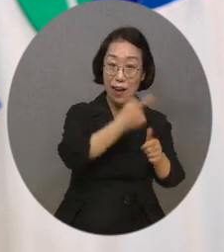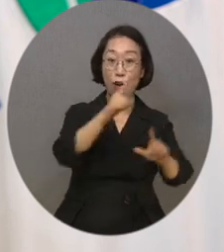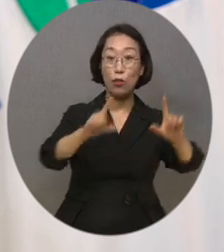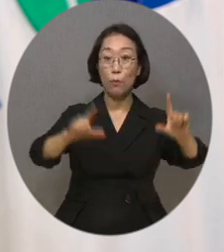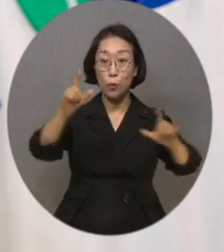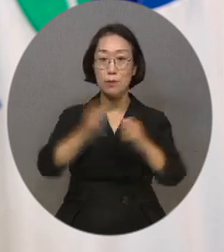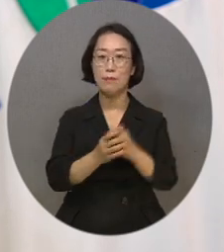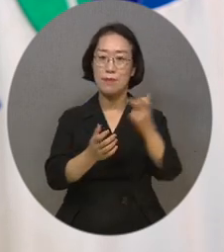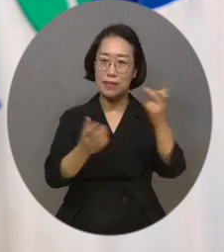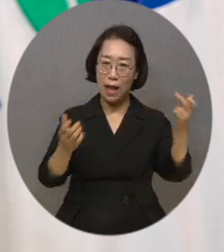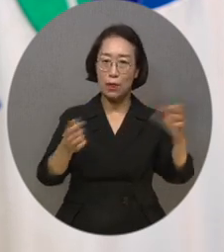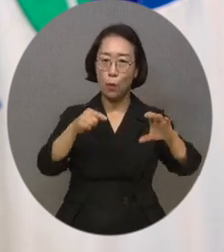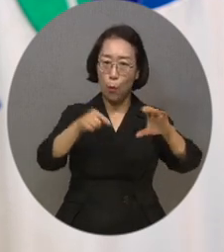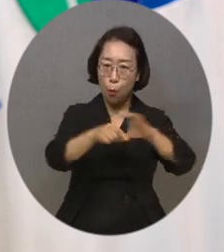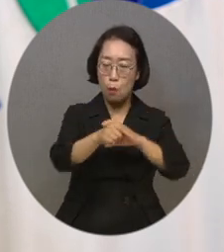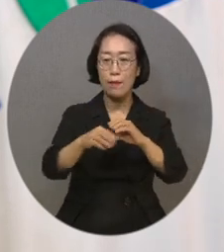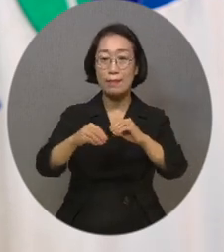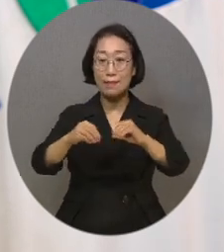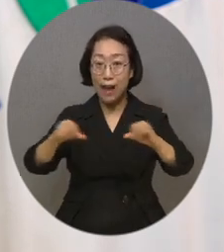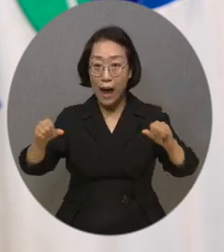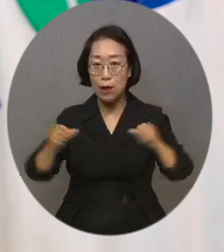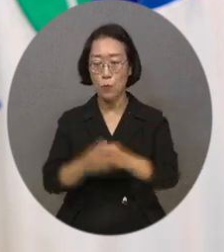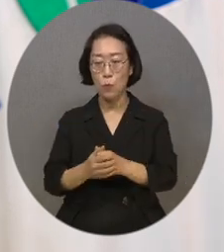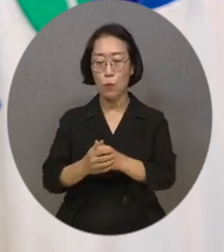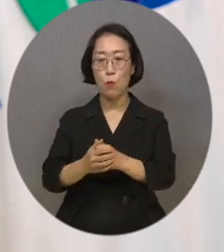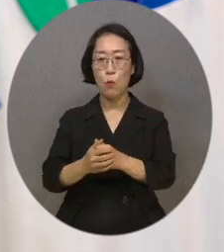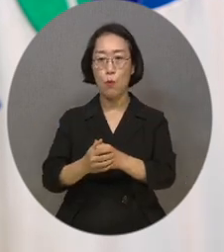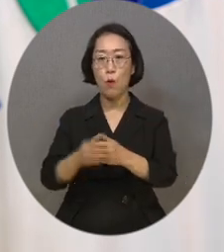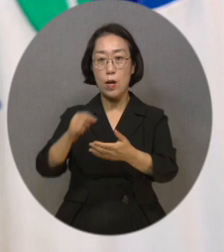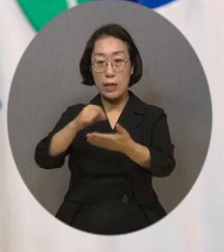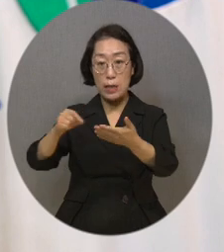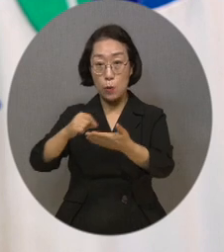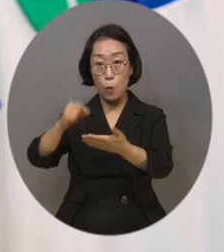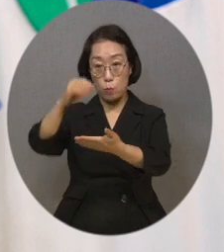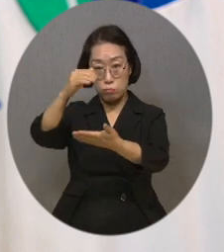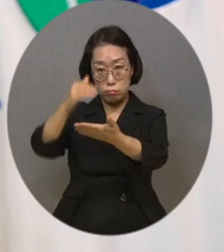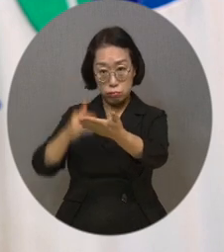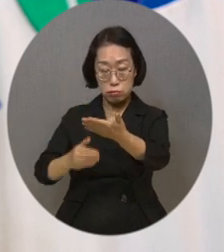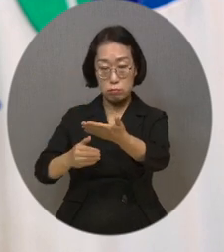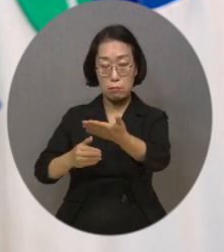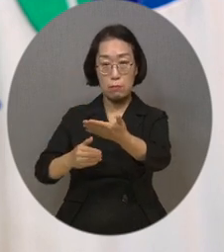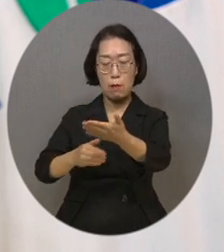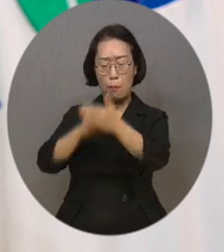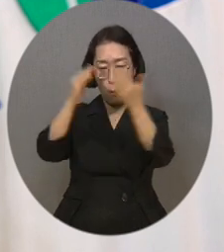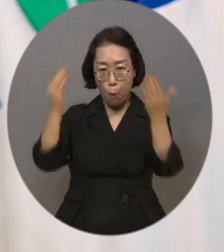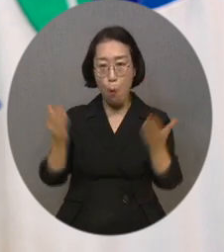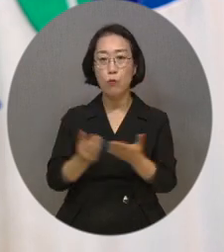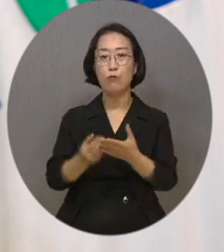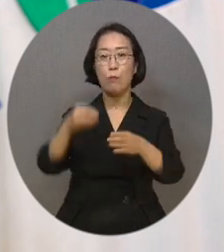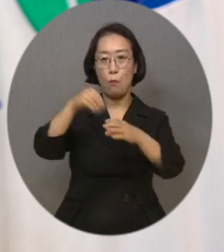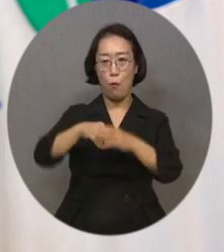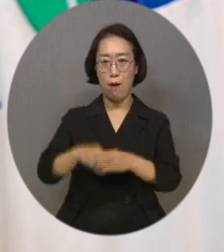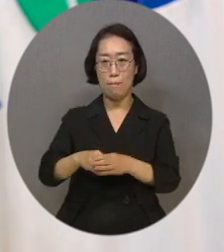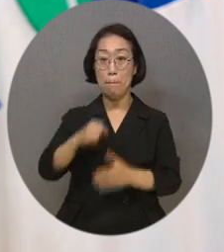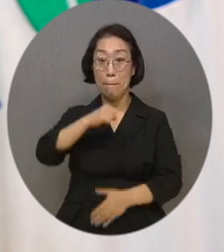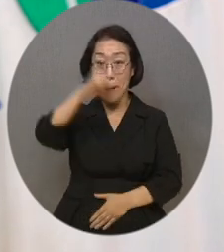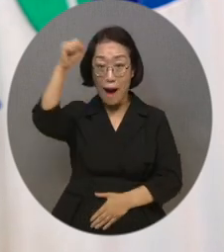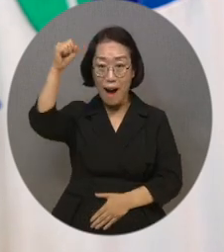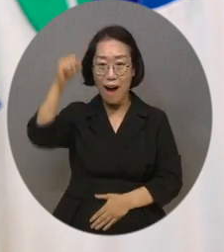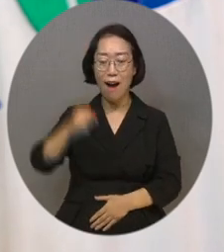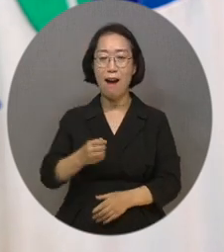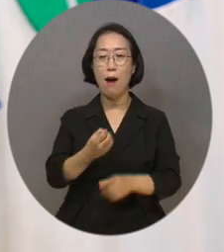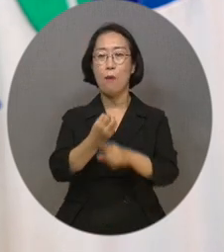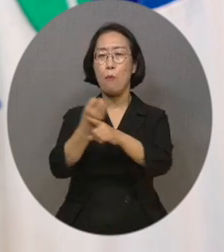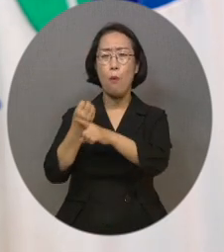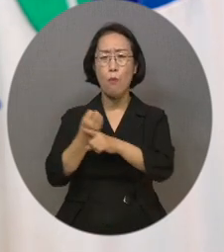문화유산 심지어는 지질공원 네. 기록유산까지 이렇게 아주 다양하게 세계의 보물들을 품고 있다. 그래서 앞으로